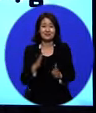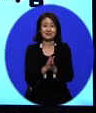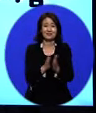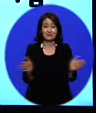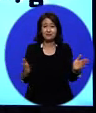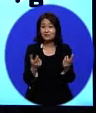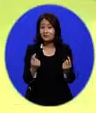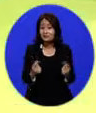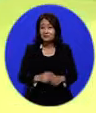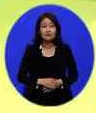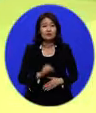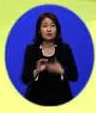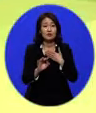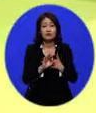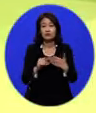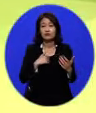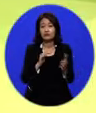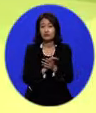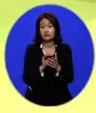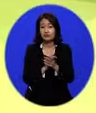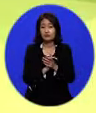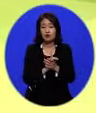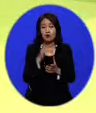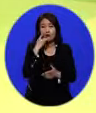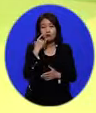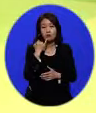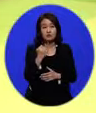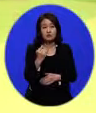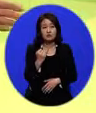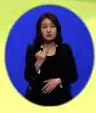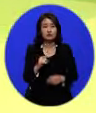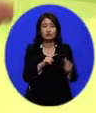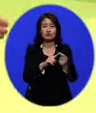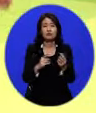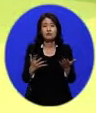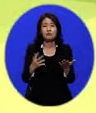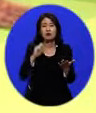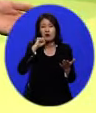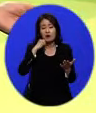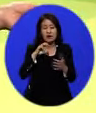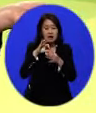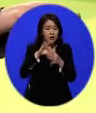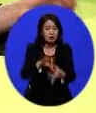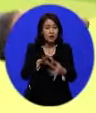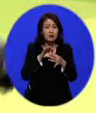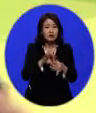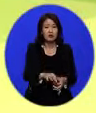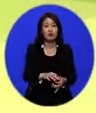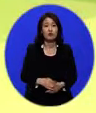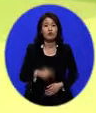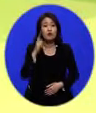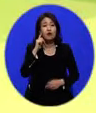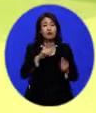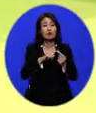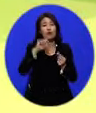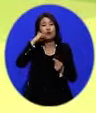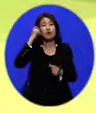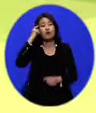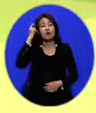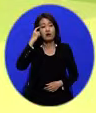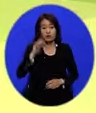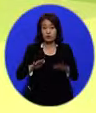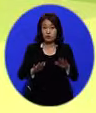않아요? 자, 그러면 우리 친구들이, 자, 우리 어머님들 국어가 안 돼, 국어가 안 돼, 계속 그러세요. 왜 이렇게 국어가 어려워?